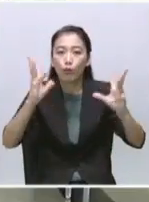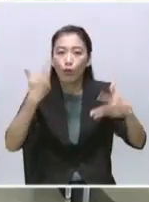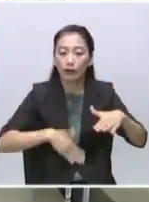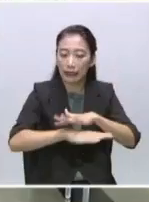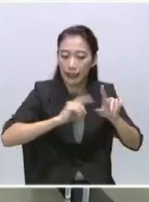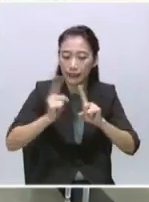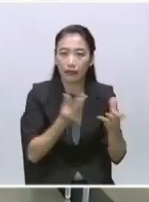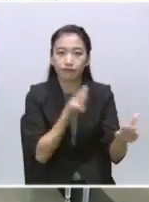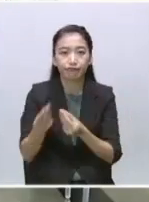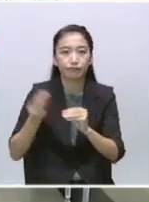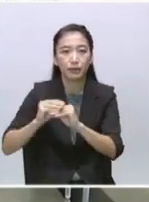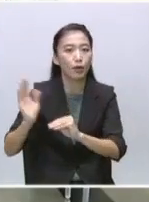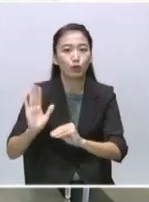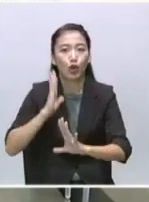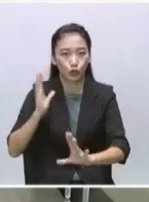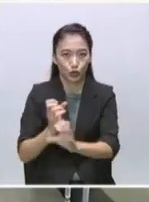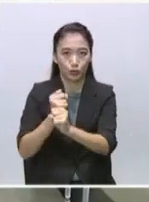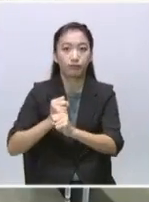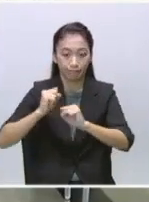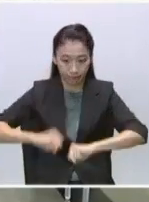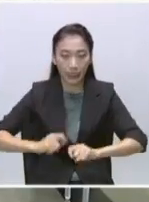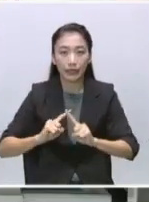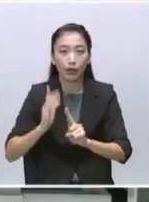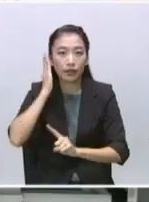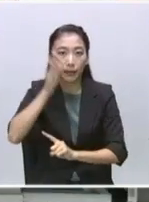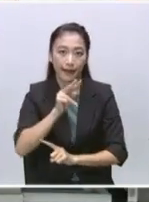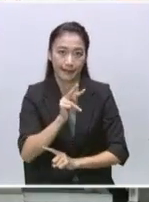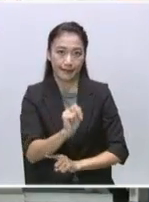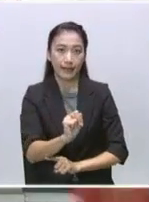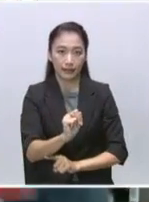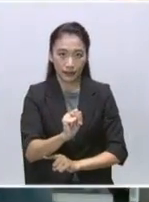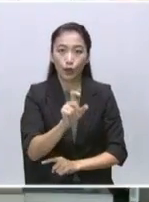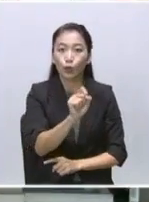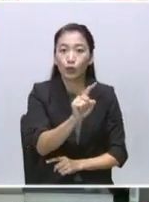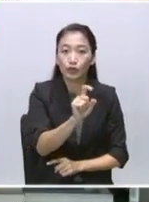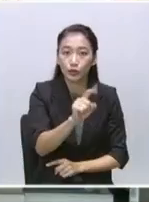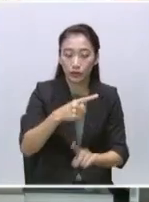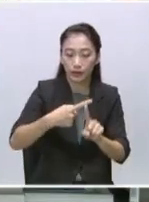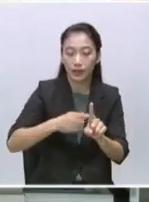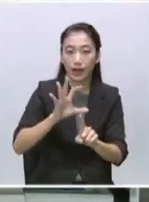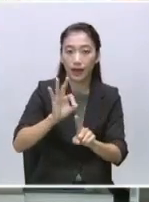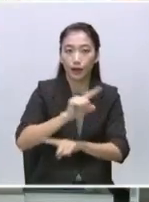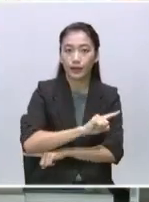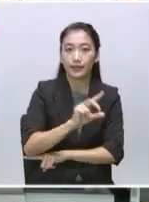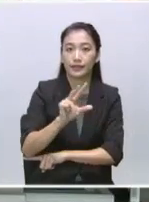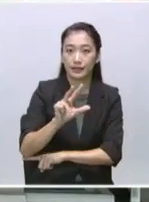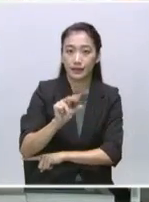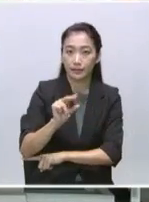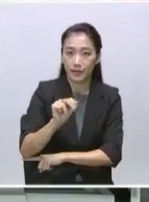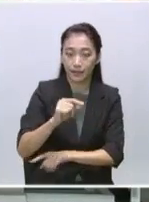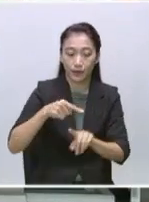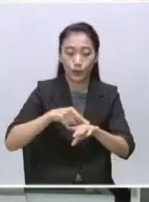แถลงคดีด้วยวาจาและลงมติพร้อมอ่านคำวินิจฉัยให้คู่กรณีฟังในวันศุกร์ที่30กันยายนนี้เวลา15นาฬิก